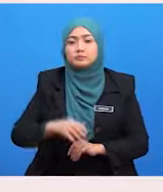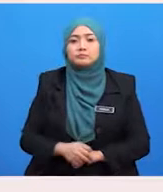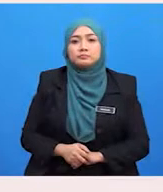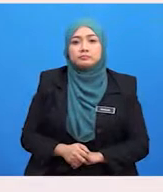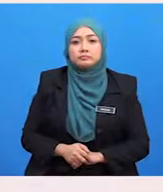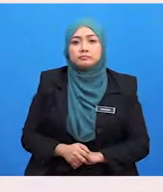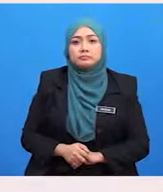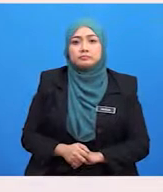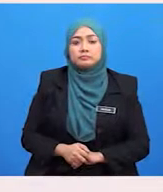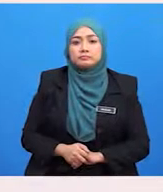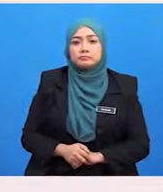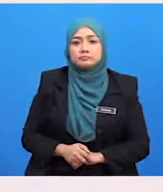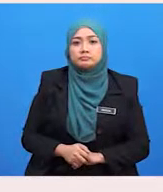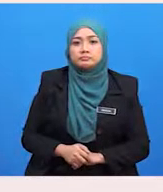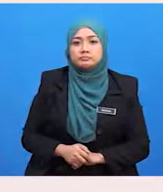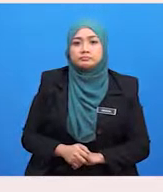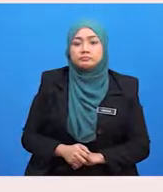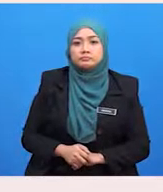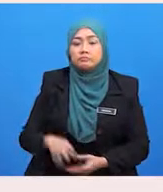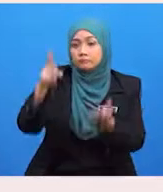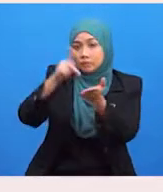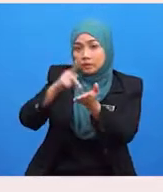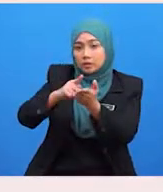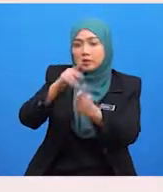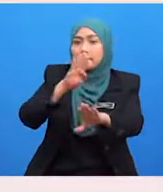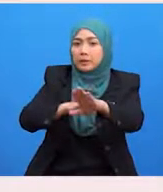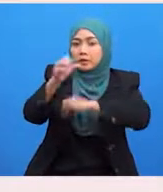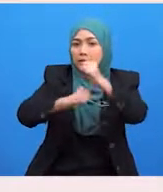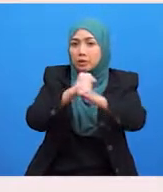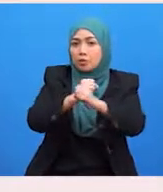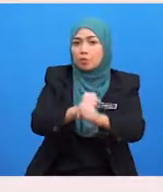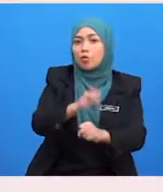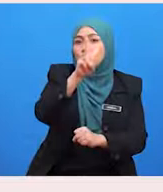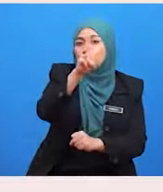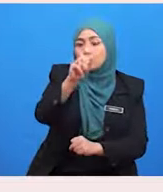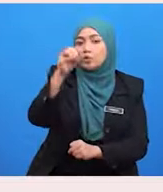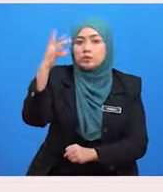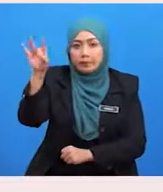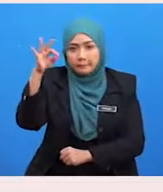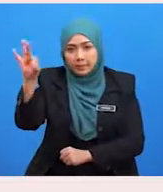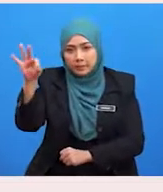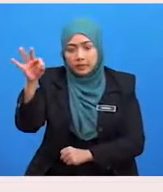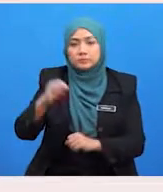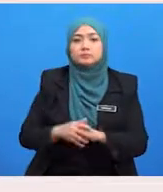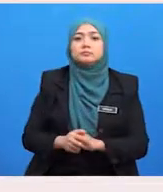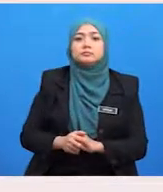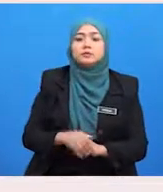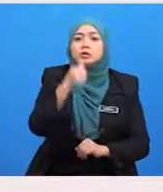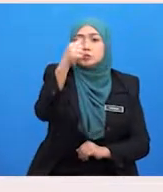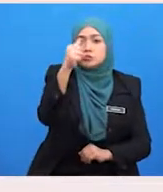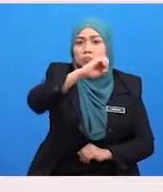RM7,800. Langkah terakhir, murid-murid perlu mengira susut nilai pada tahun 2019. 10%